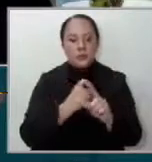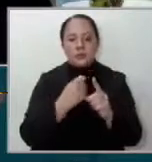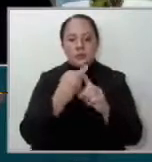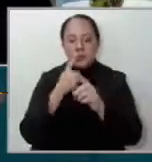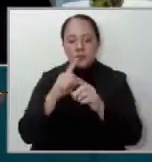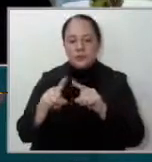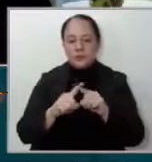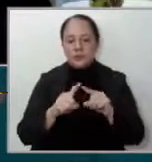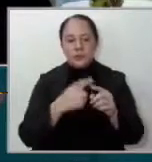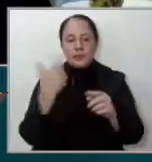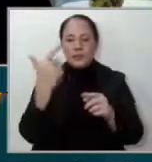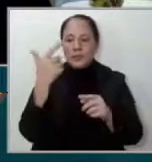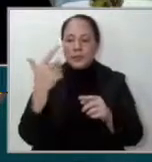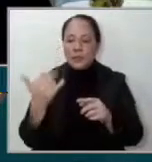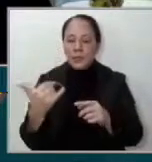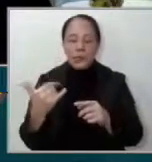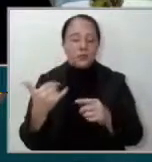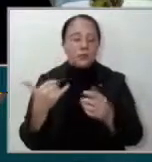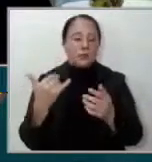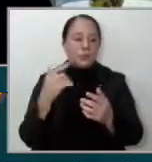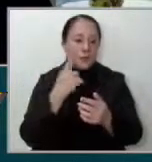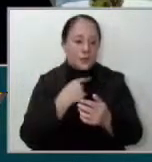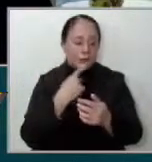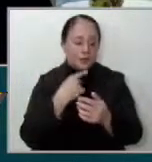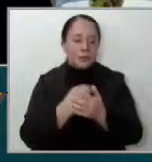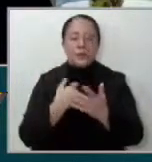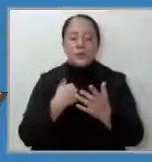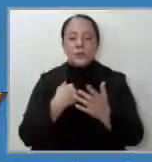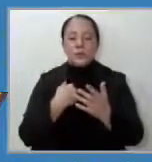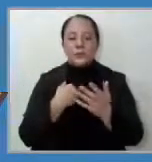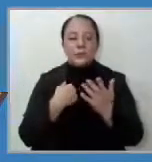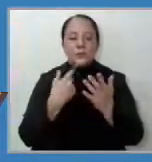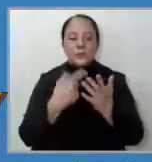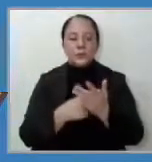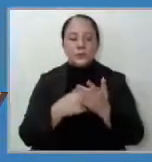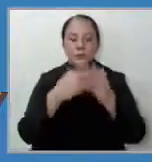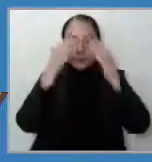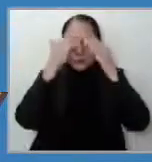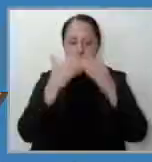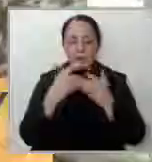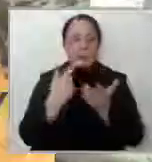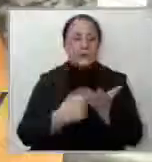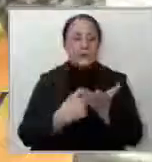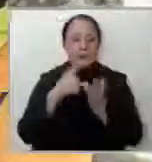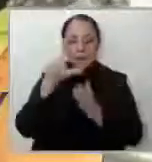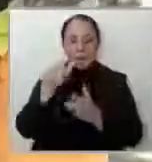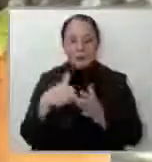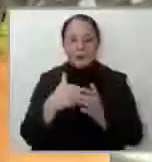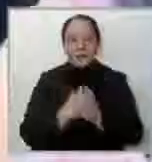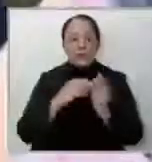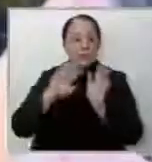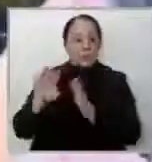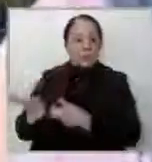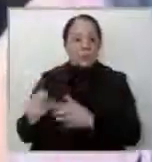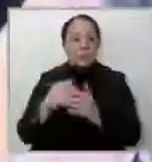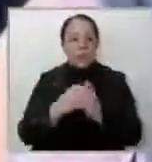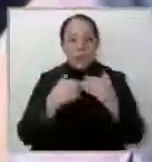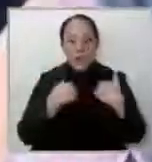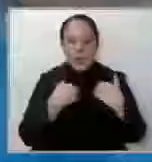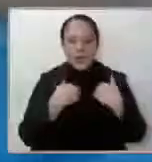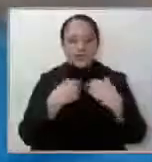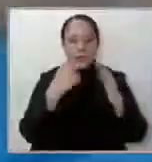green, yellow, and red. At pag-uusapan din po mamaya yung face shield. Gitnang Malacanang, bukod sa mga pinaiiral na polisiya